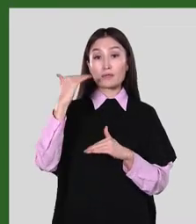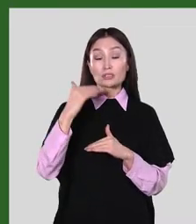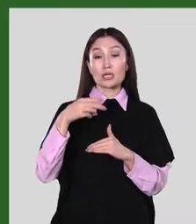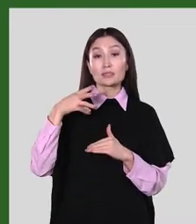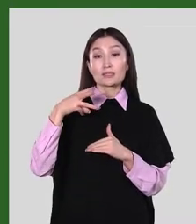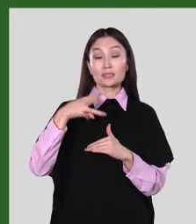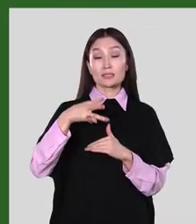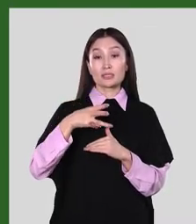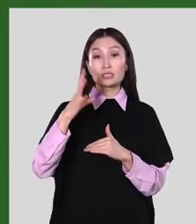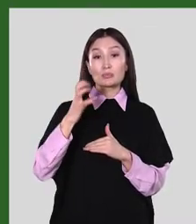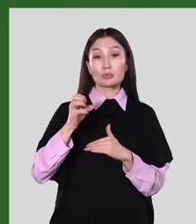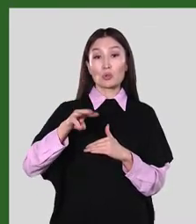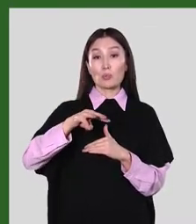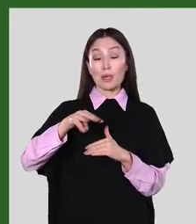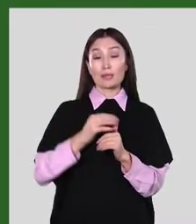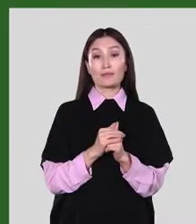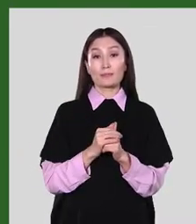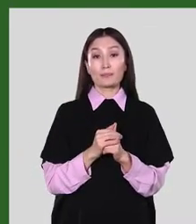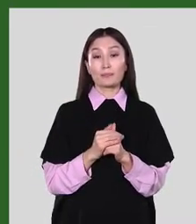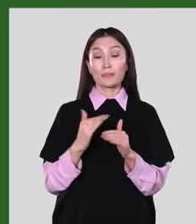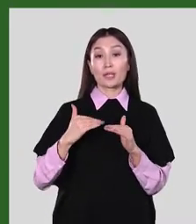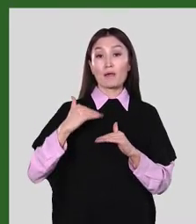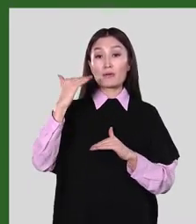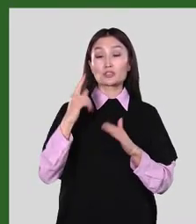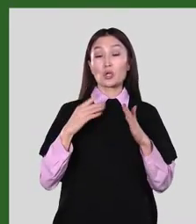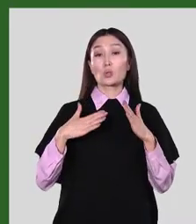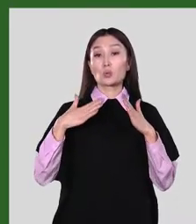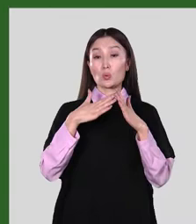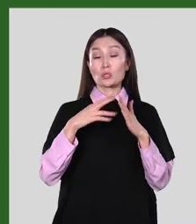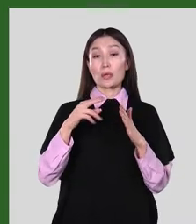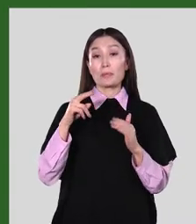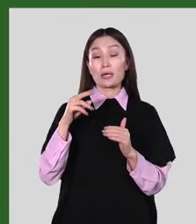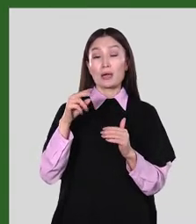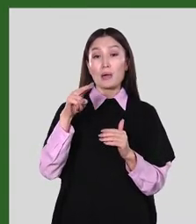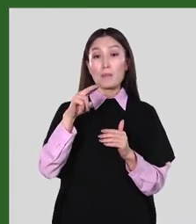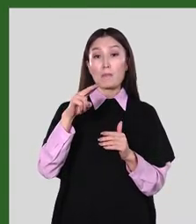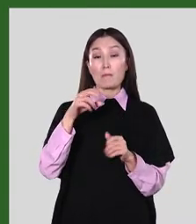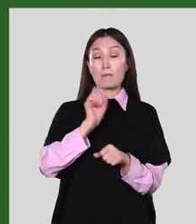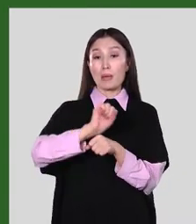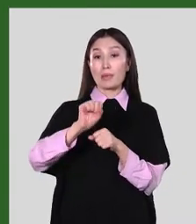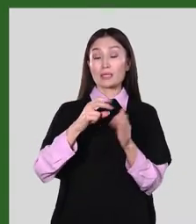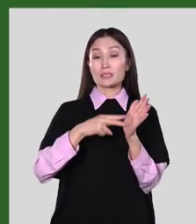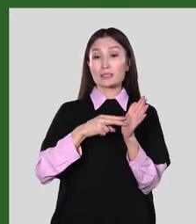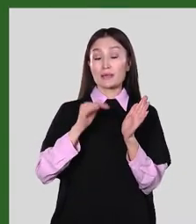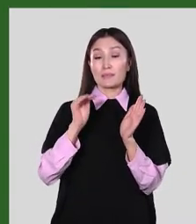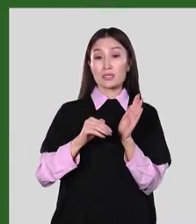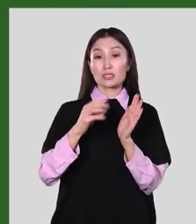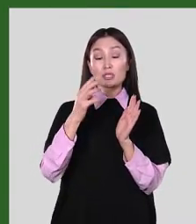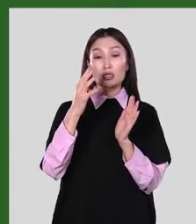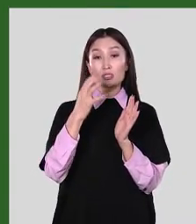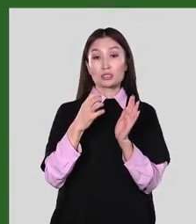3500 метров высшая точка пик победы 7400